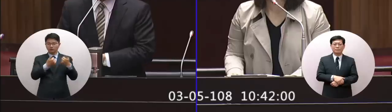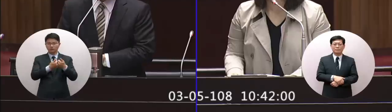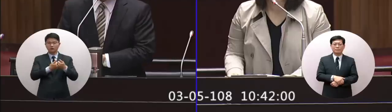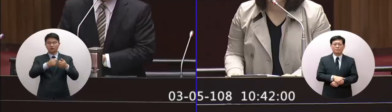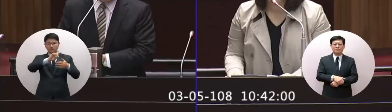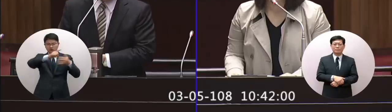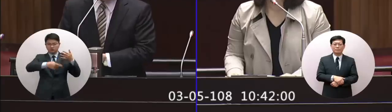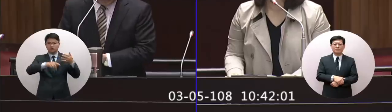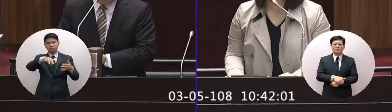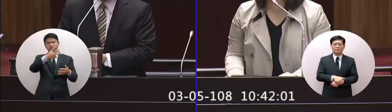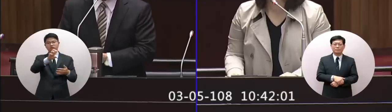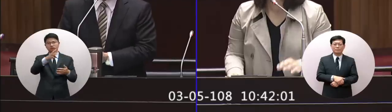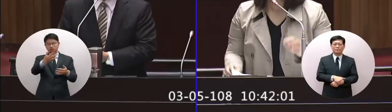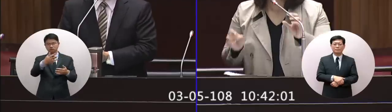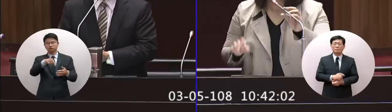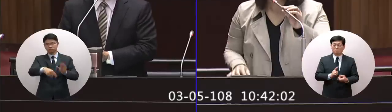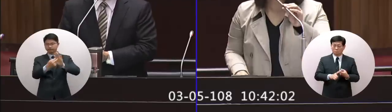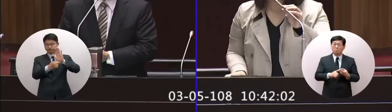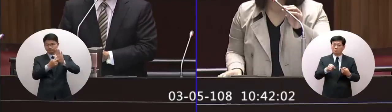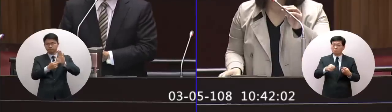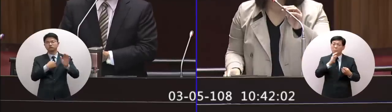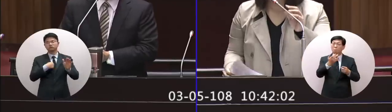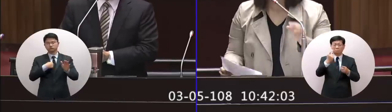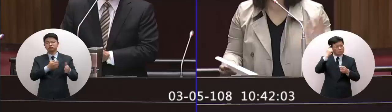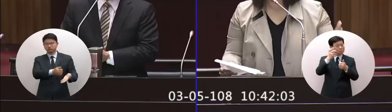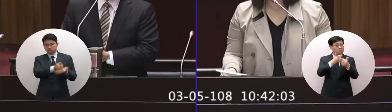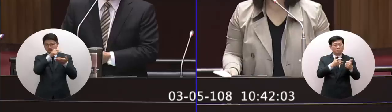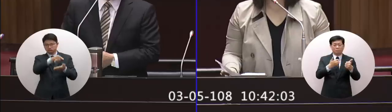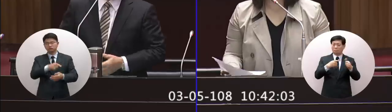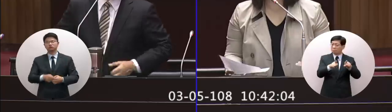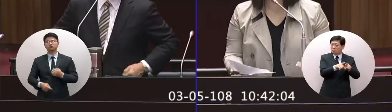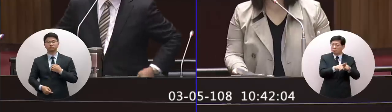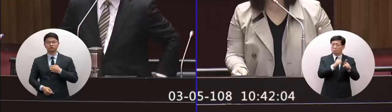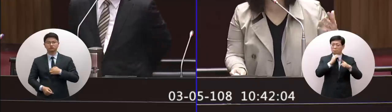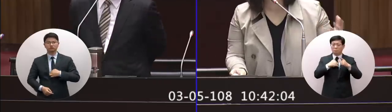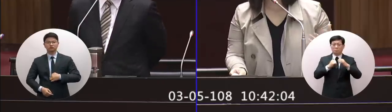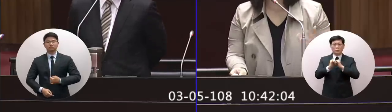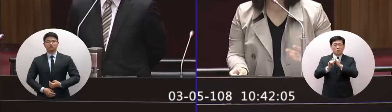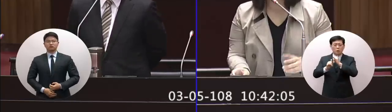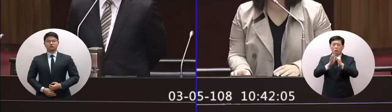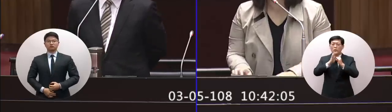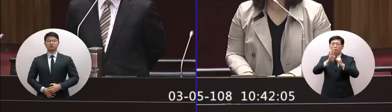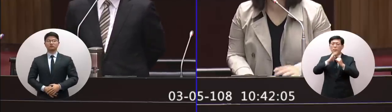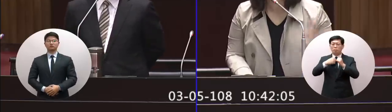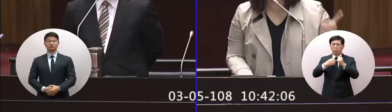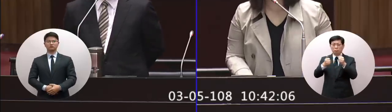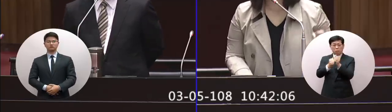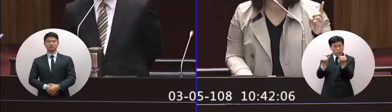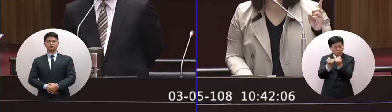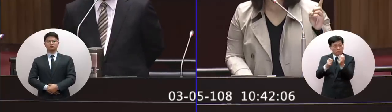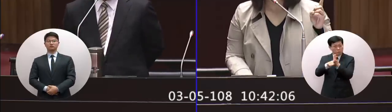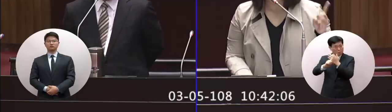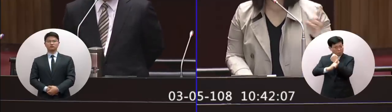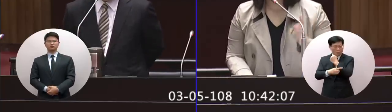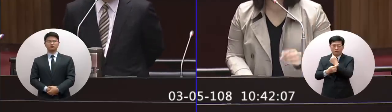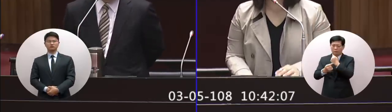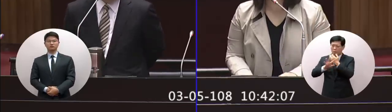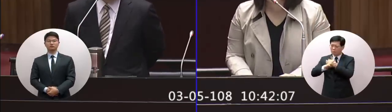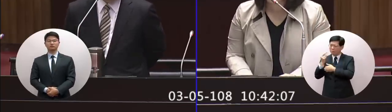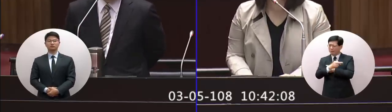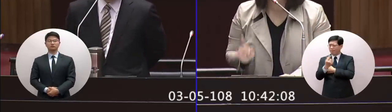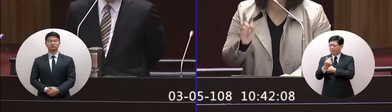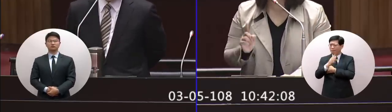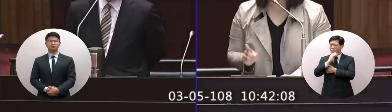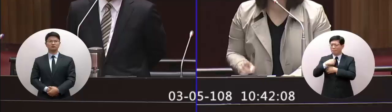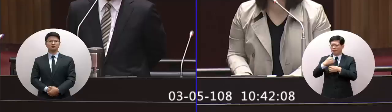第748号解释。 对，那这就是我想问你，就是说一般人来说，其实你就说是同婚专法。那大家认为你在玩文字游